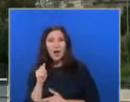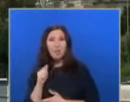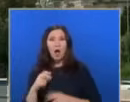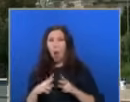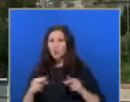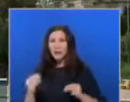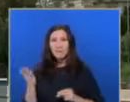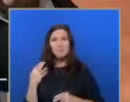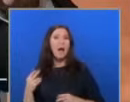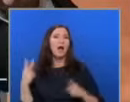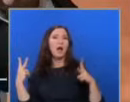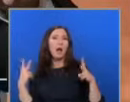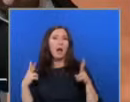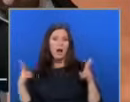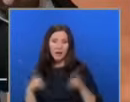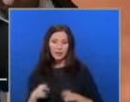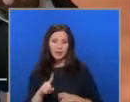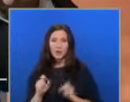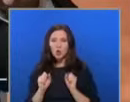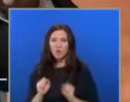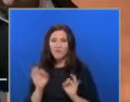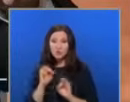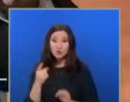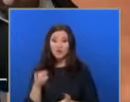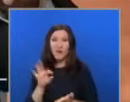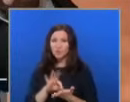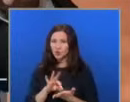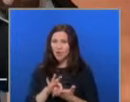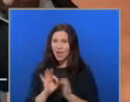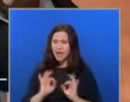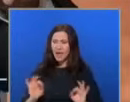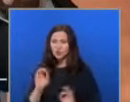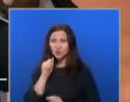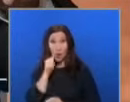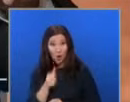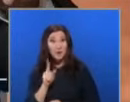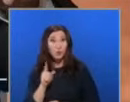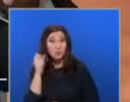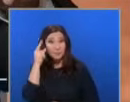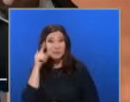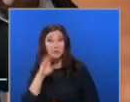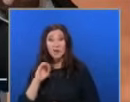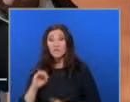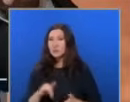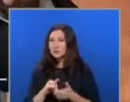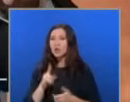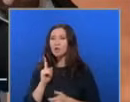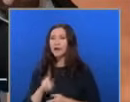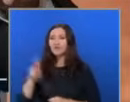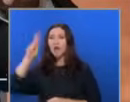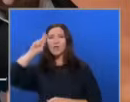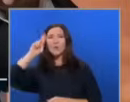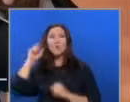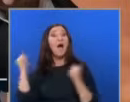Кремъл бяха лаконични. Не очакваме нищо от това посещение. Ясно е, че Унгария, която председателства Европейския съюз, трябва да